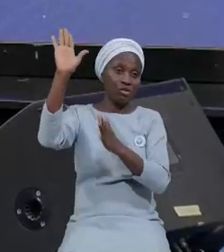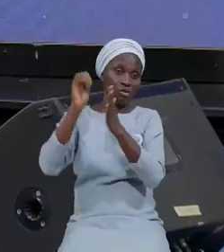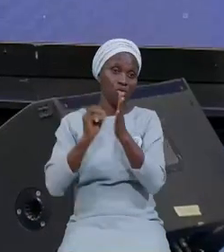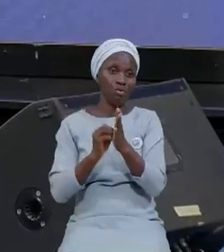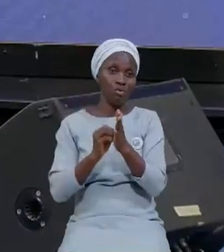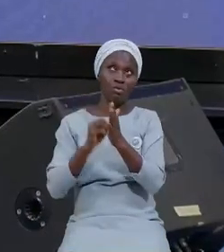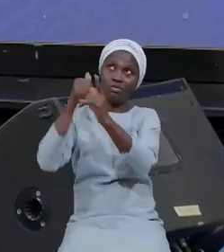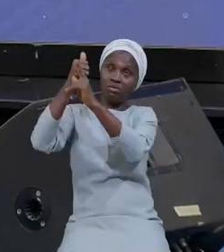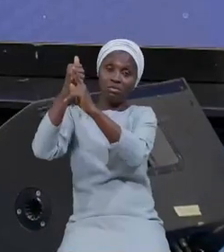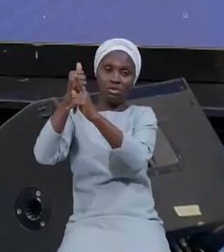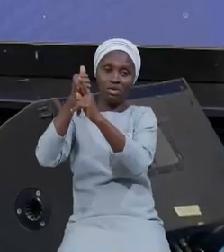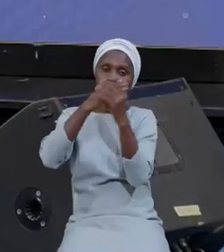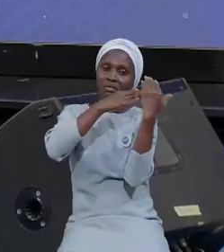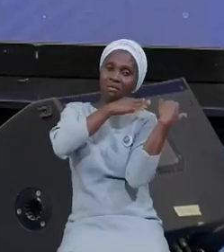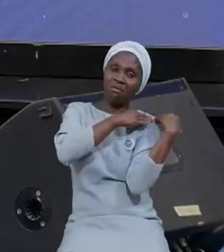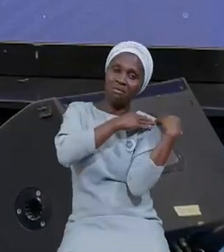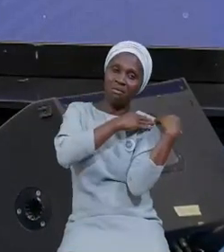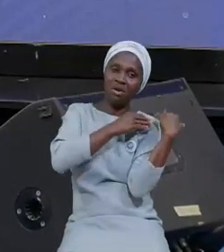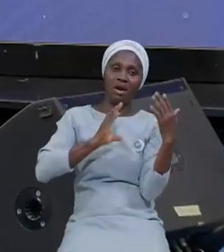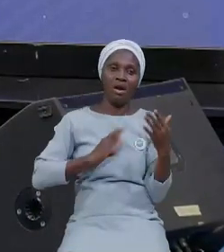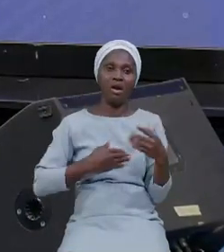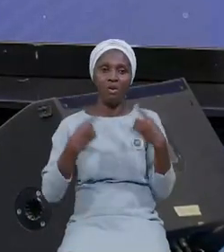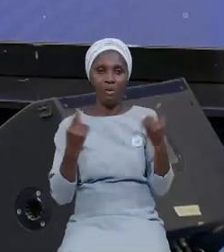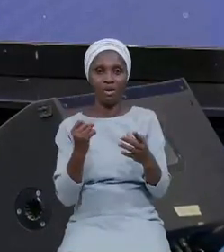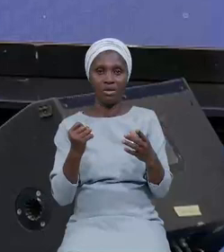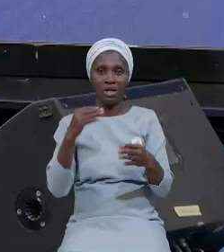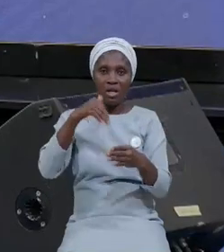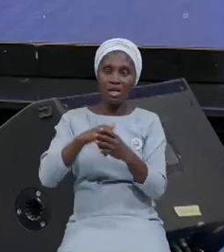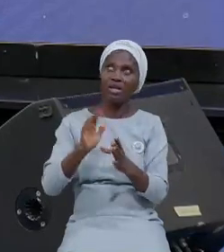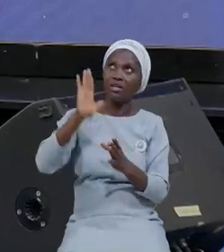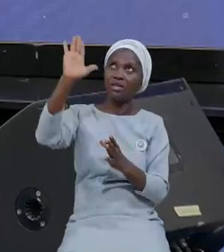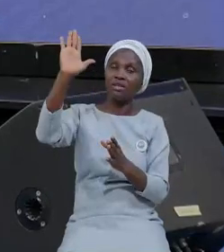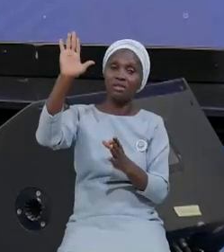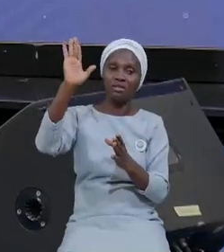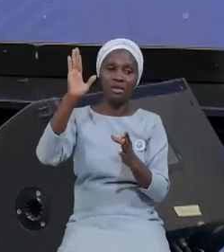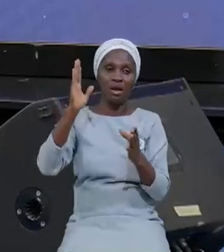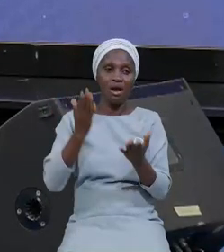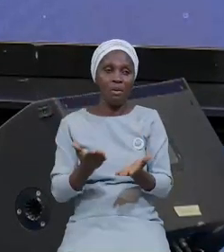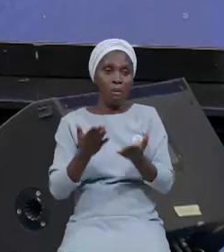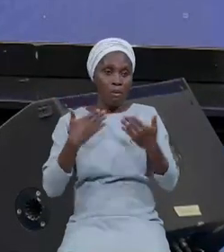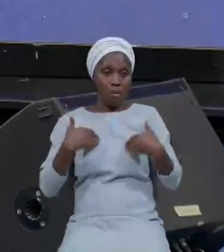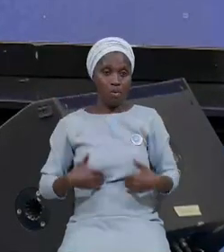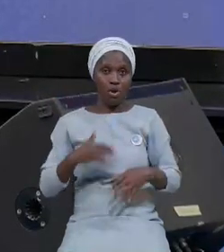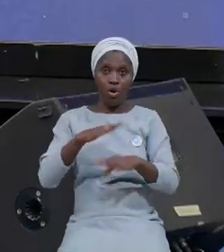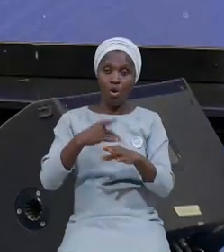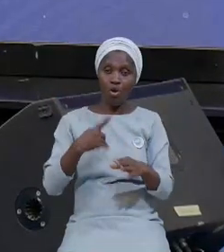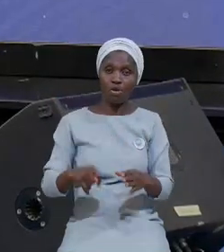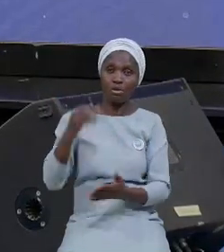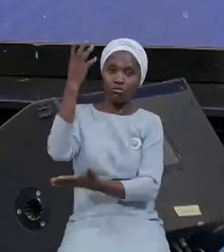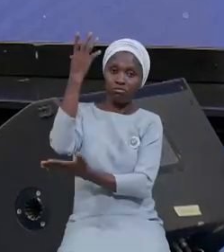24 lui qui a porté lui-même nos péchés en son corps sur le bois